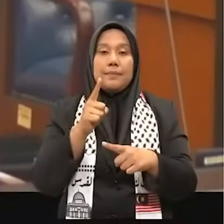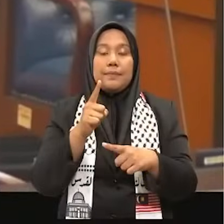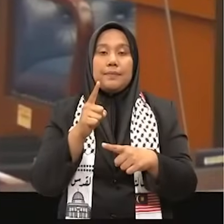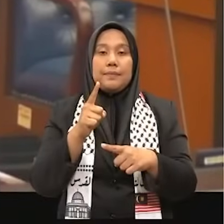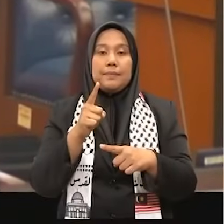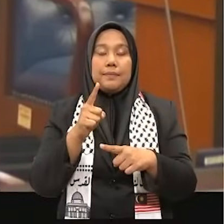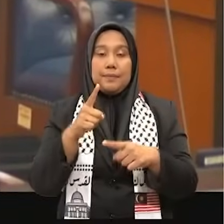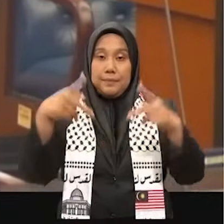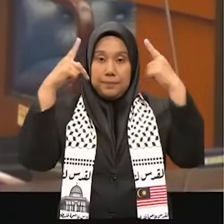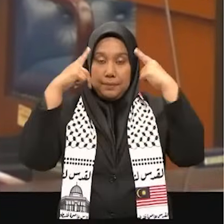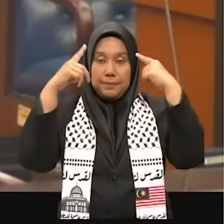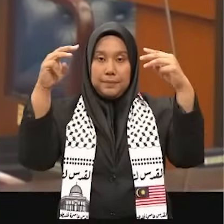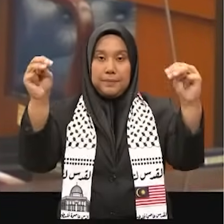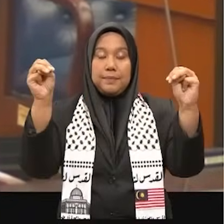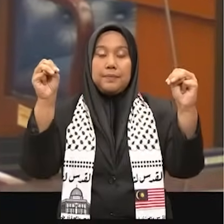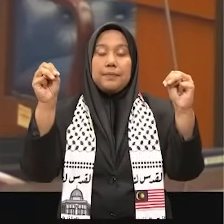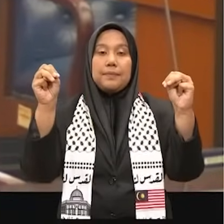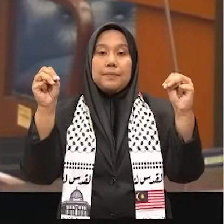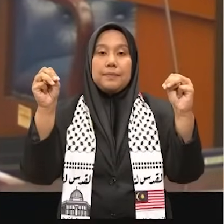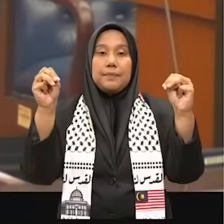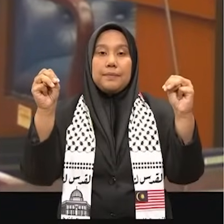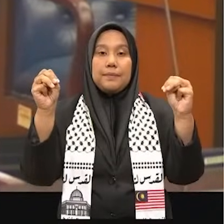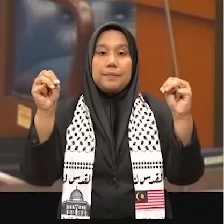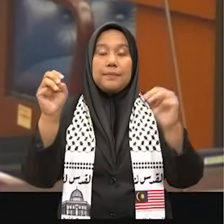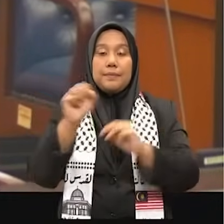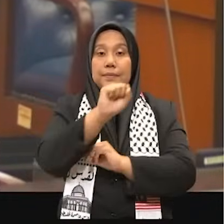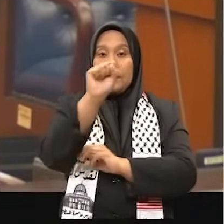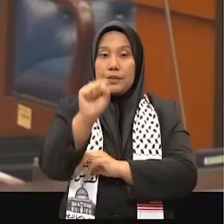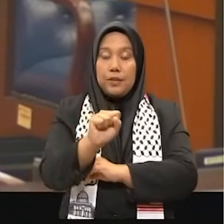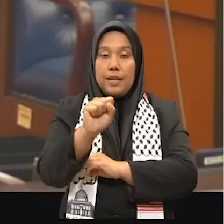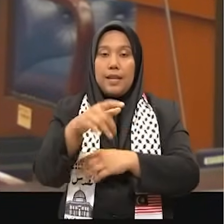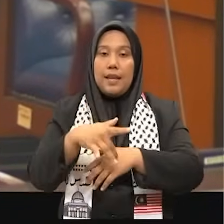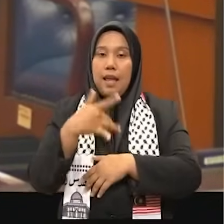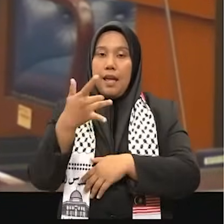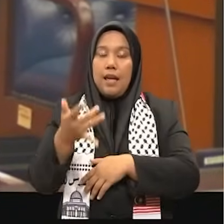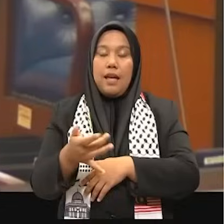Yang Amat Berhormat Perdana Menteri kepada soalan yang asal.